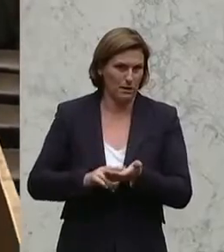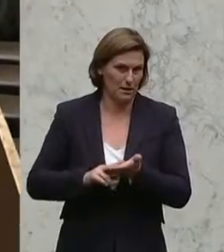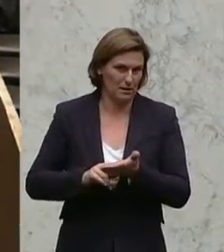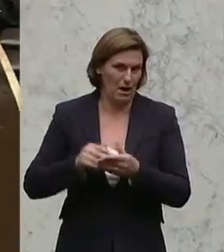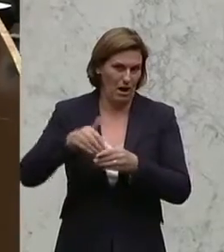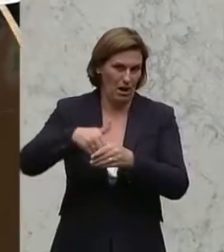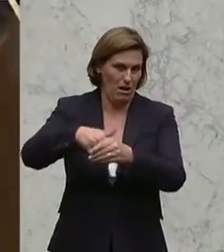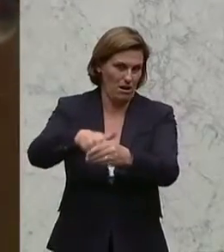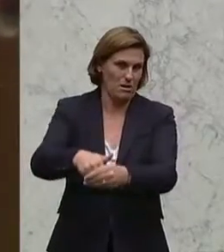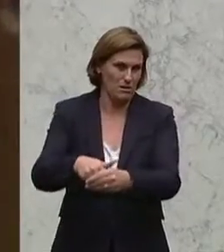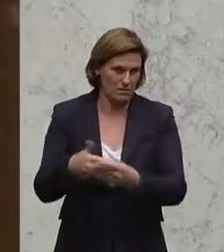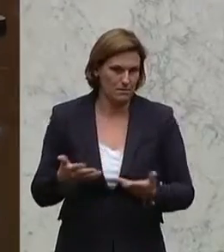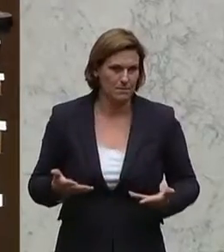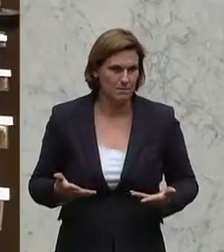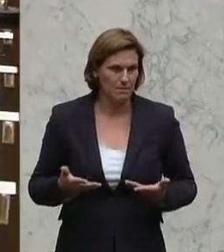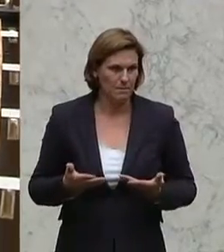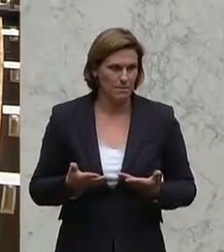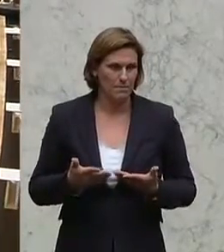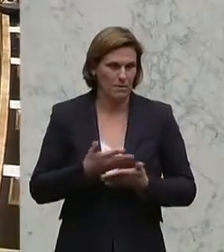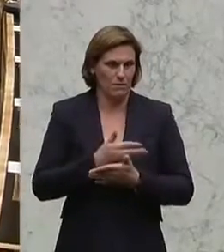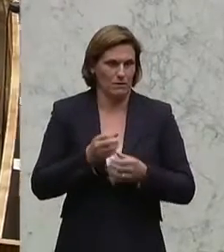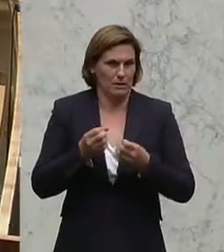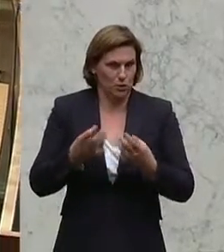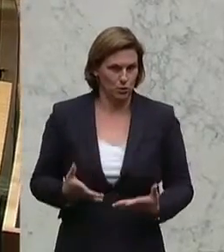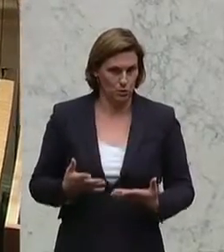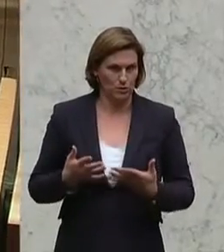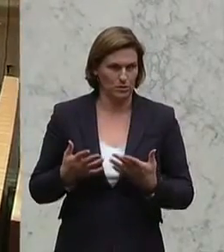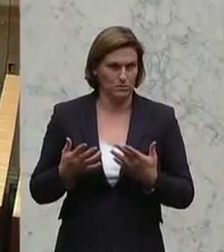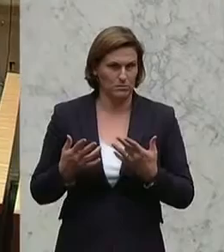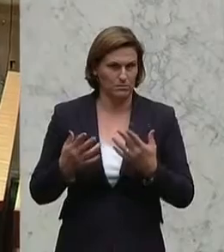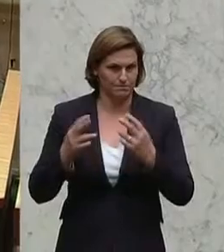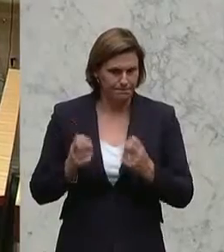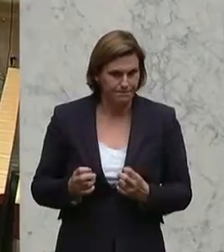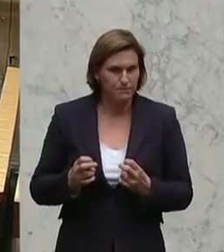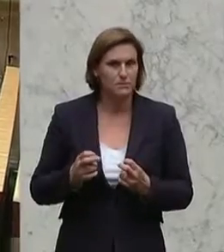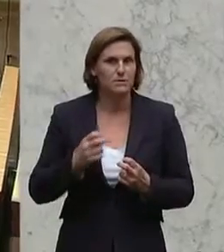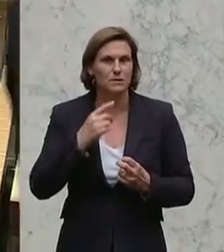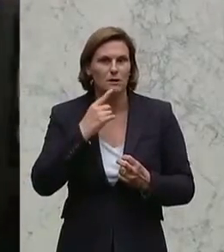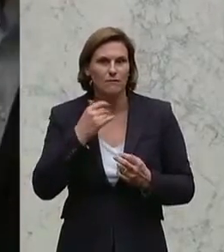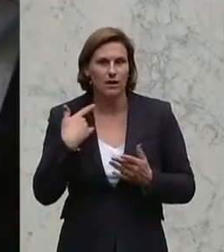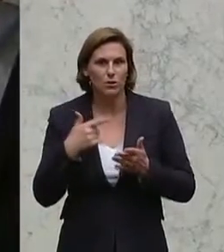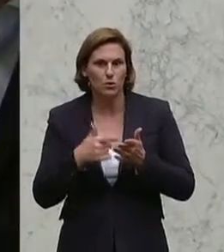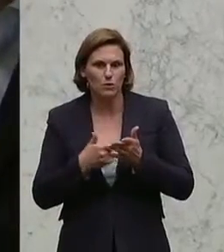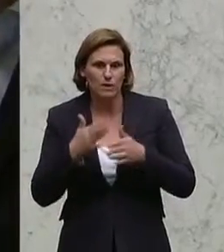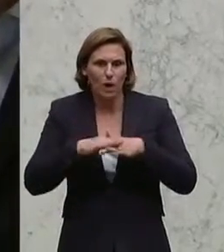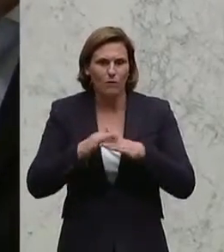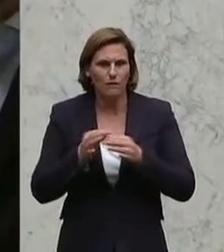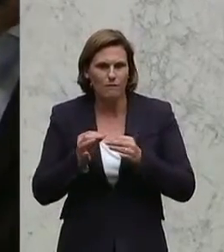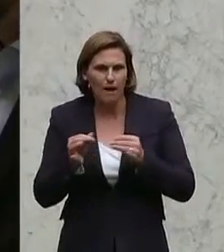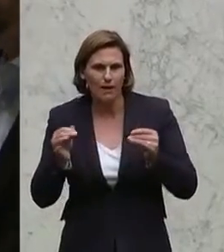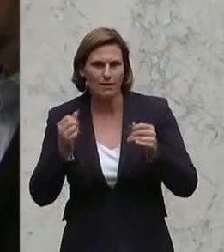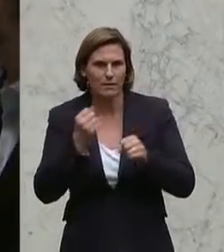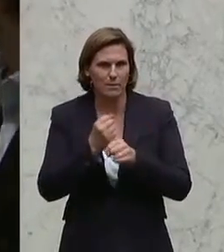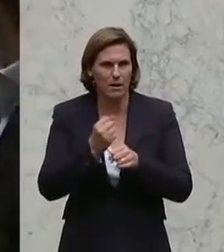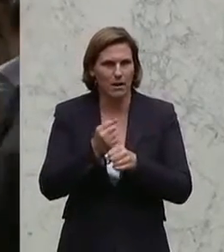Mappe, vor dem Naturstand. Und man muss sich vorstellen, das ist dann noch verfeinert worden